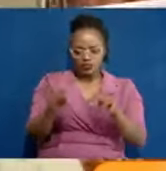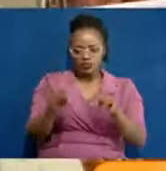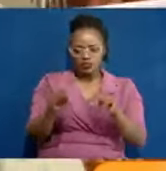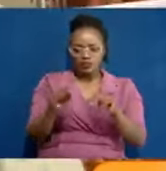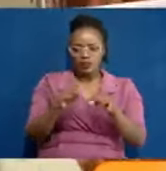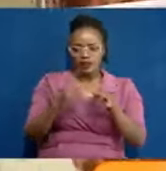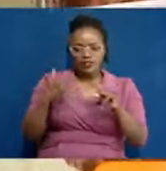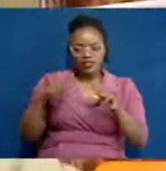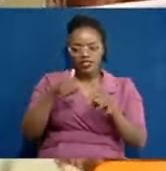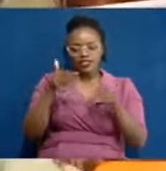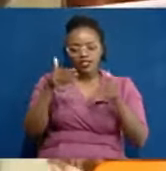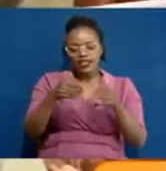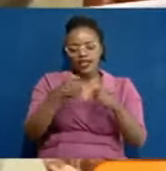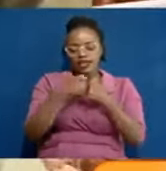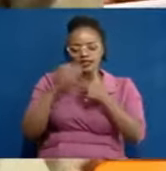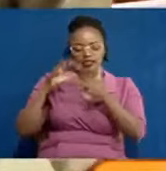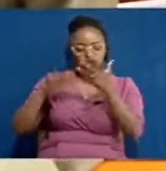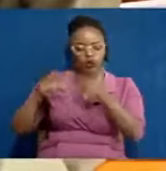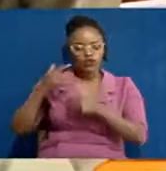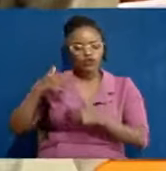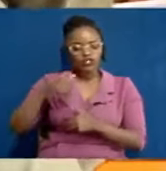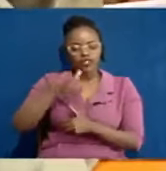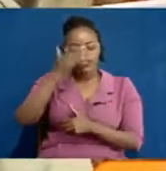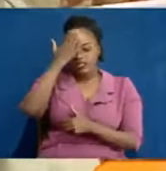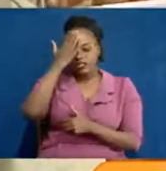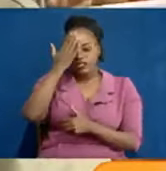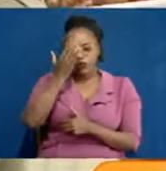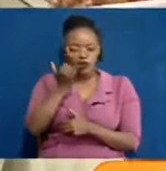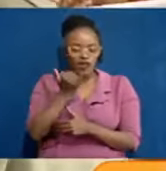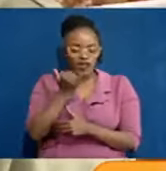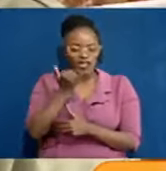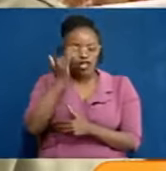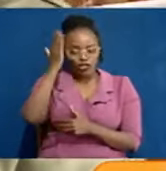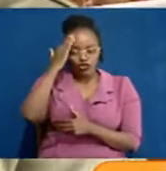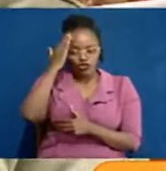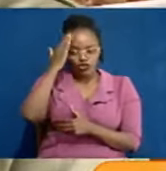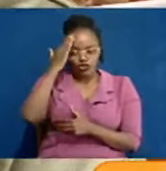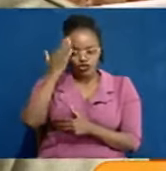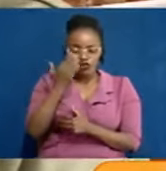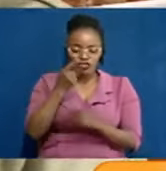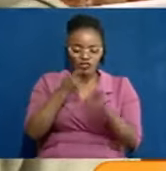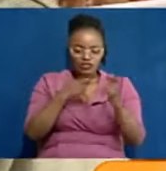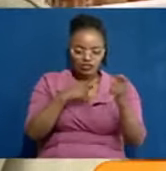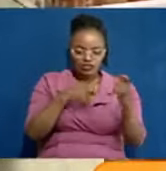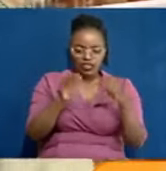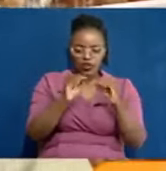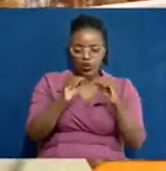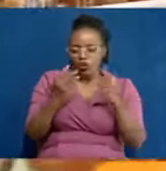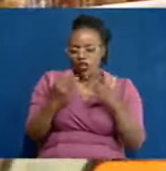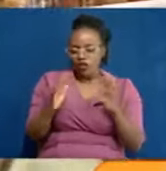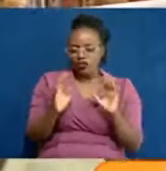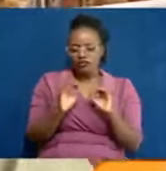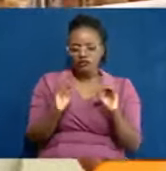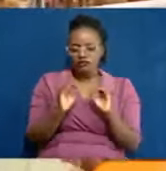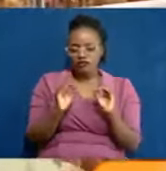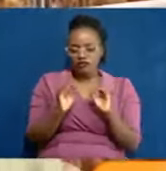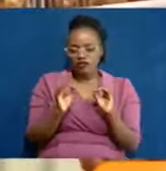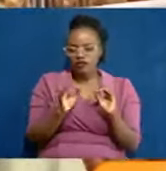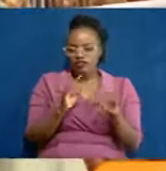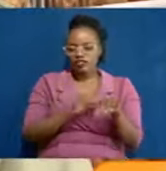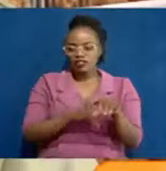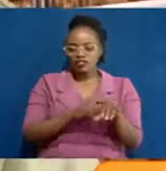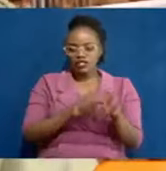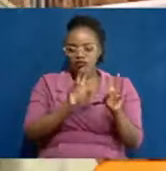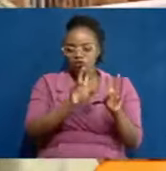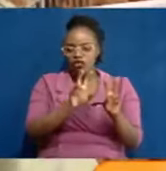Na sisi sasa hapo inatuchanganya kiasi, kwa sababu unajua you won't sell at a loss wakati unaangalia